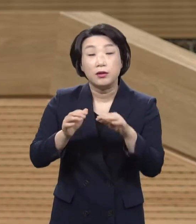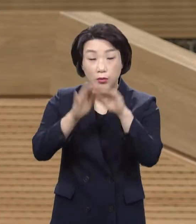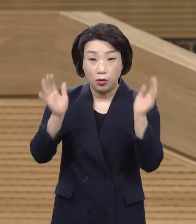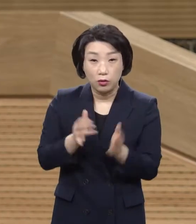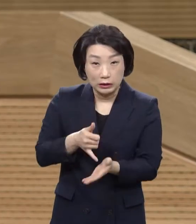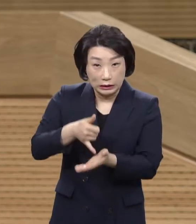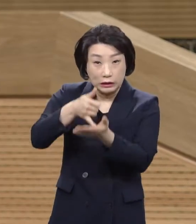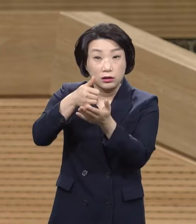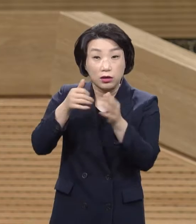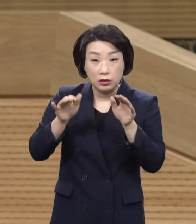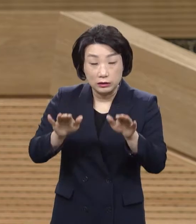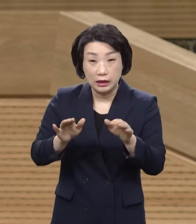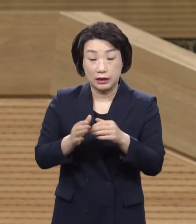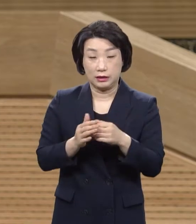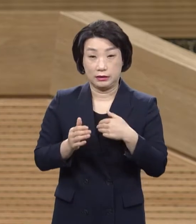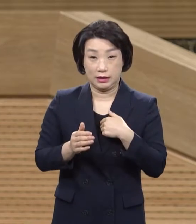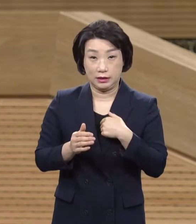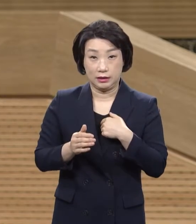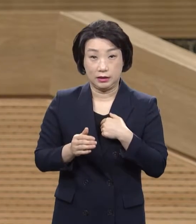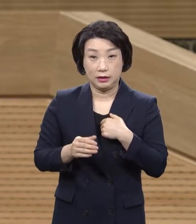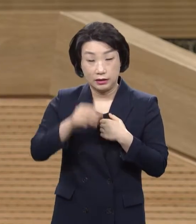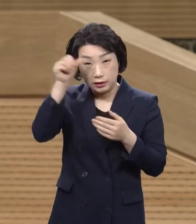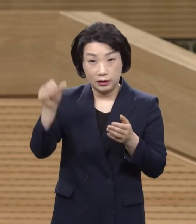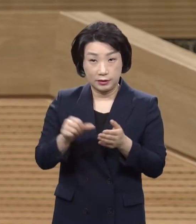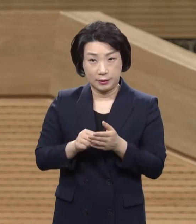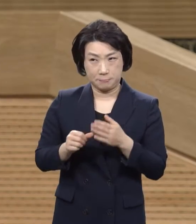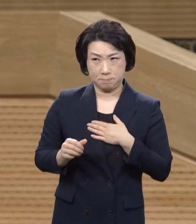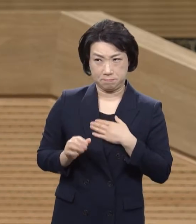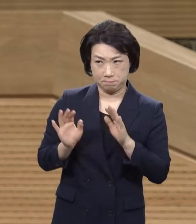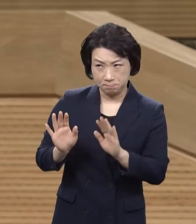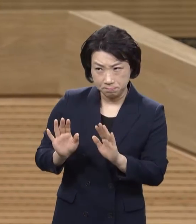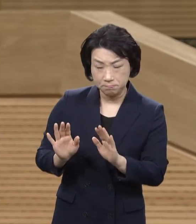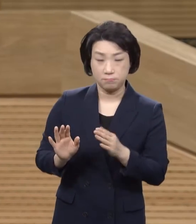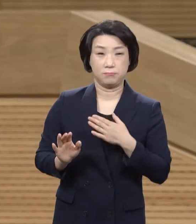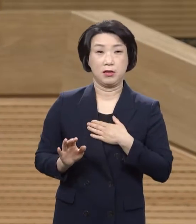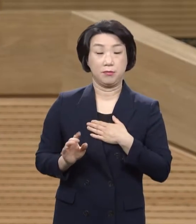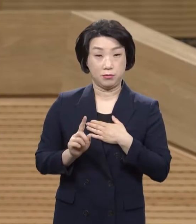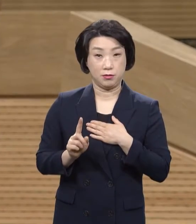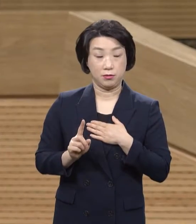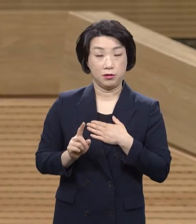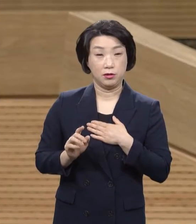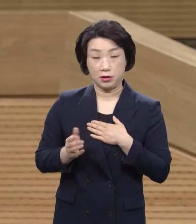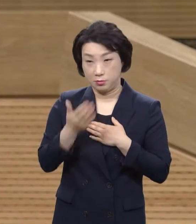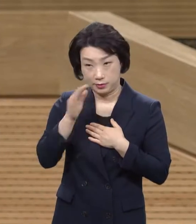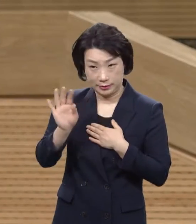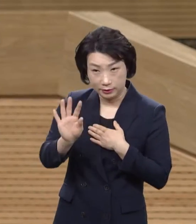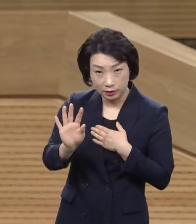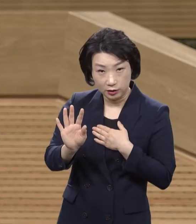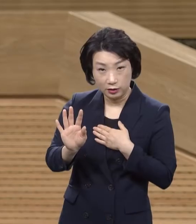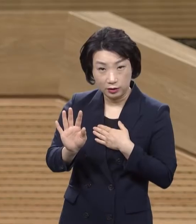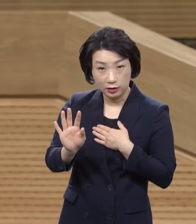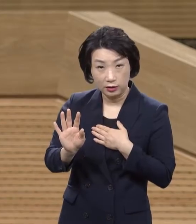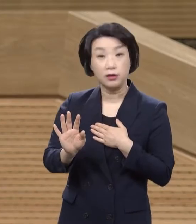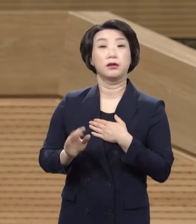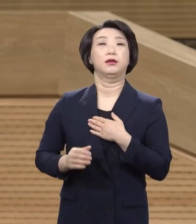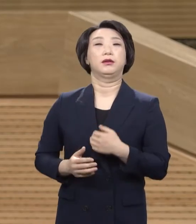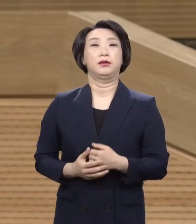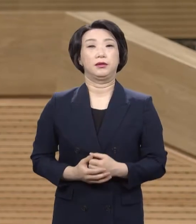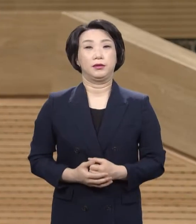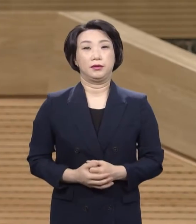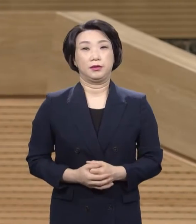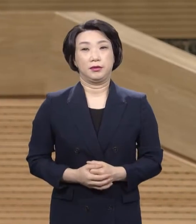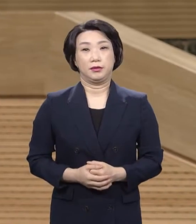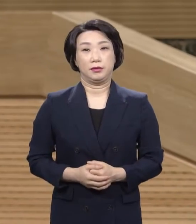전인격적으로 내 인생을 발동시키며 절대로 먹어서는 안 된다.